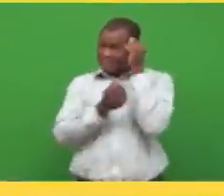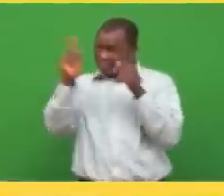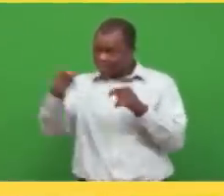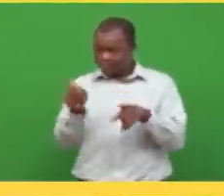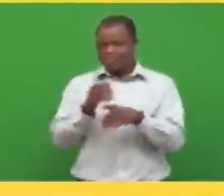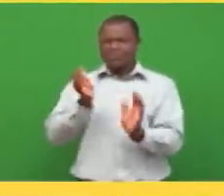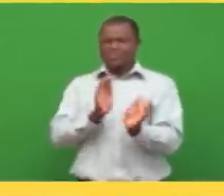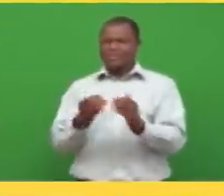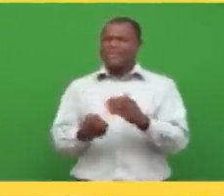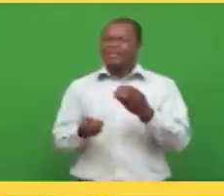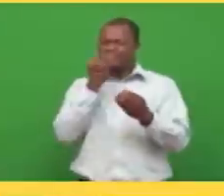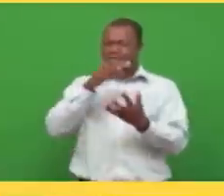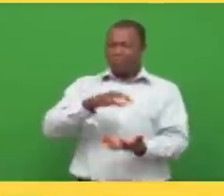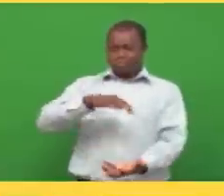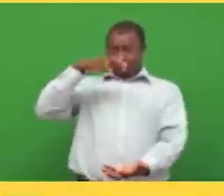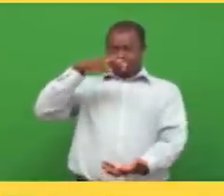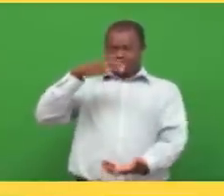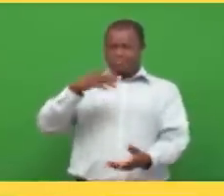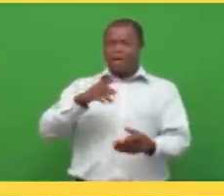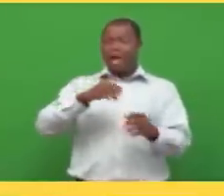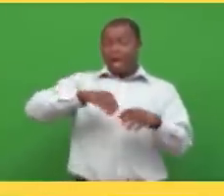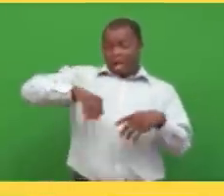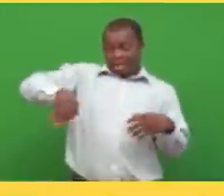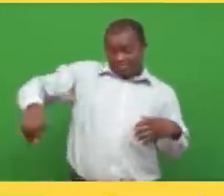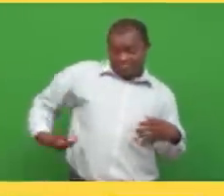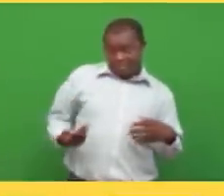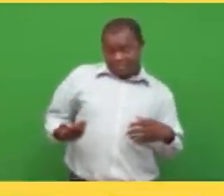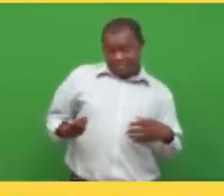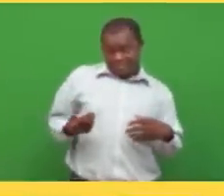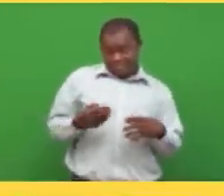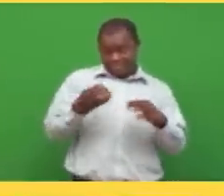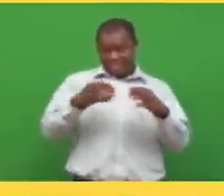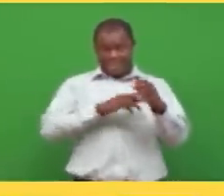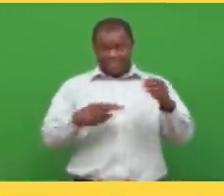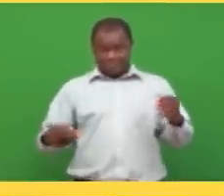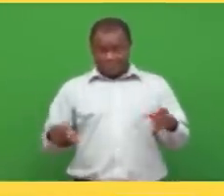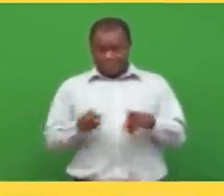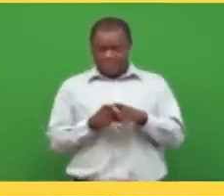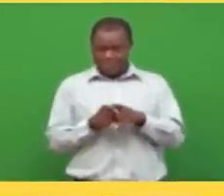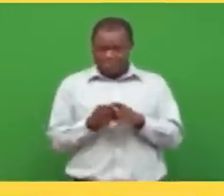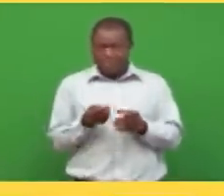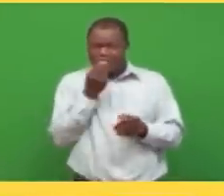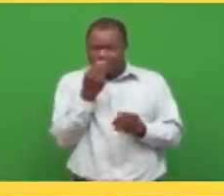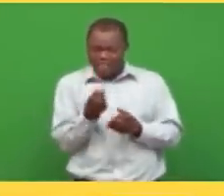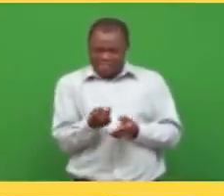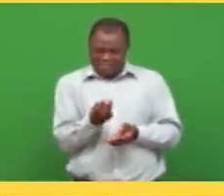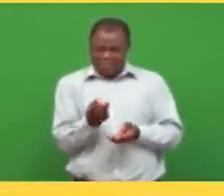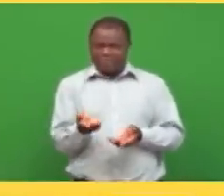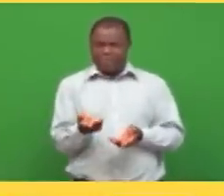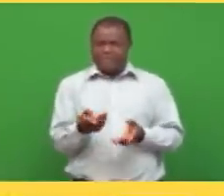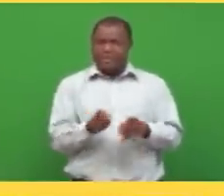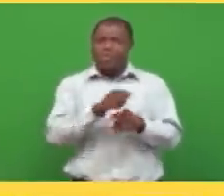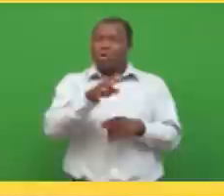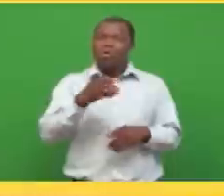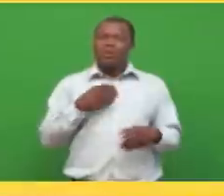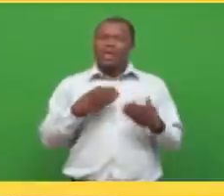Mai. Nyaya iri panapa inyaya yezuva nezuva semabudiri anoita zuva ratirovona kana kuine makore zuva